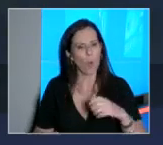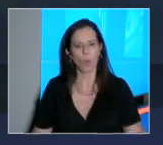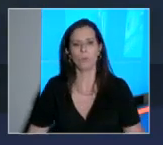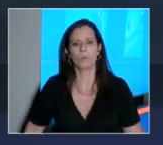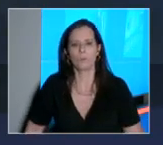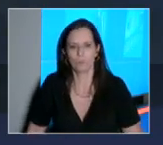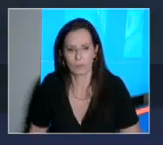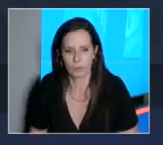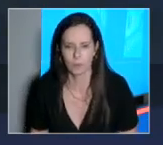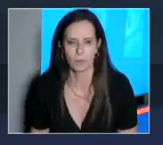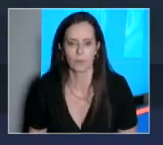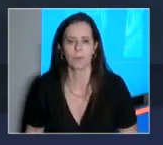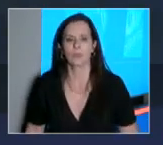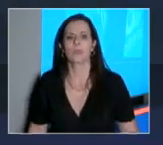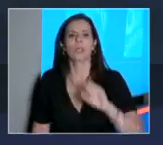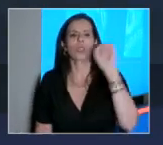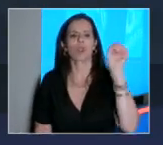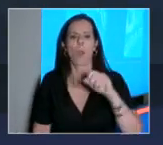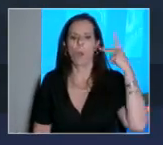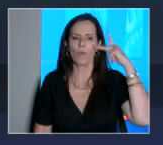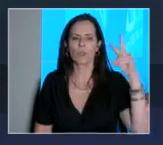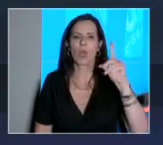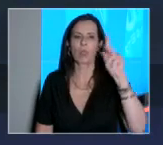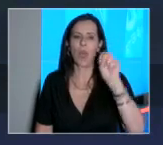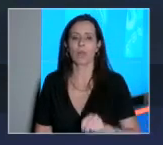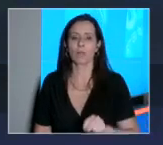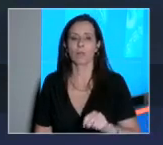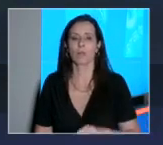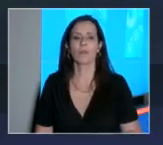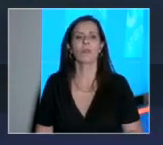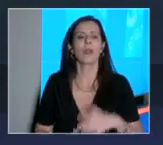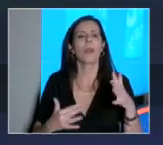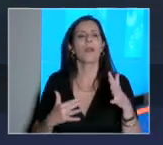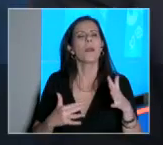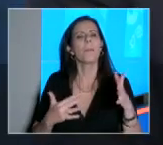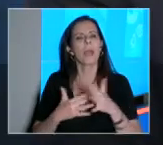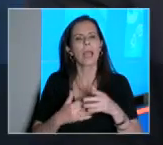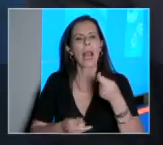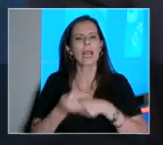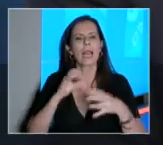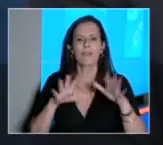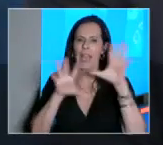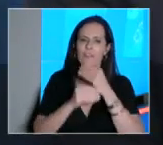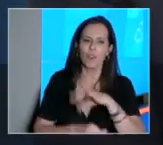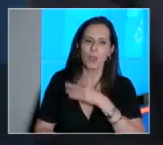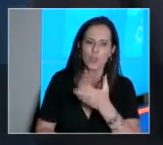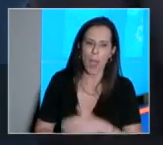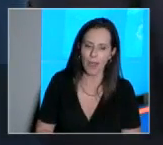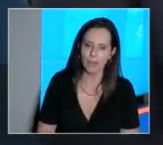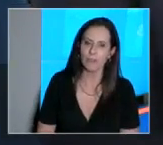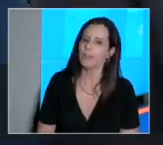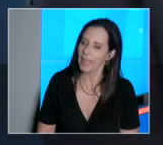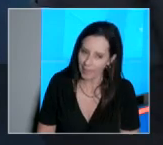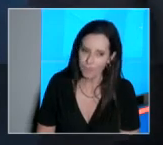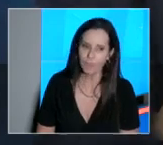איתו. איתנו פה בסקייפ פרופסור דן בן דוד, נשיא מוסד שורש למחקר כלכלי חברתי. ערב טוב דן, מה שלומך?